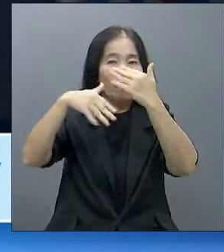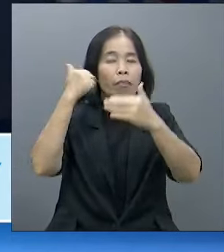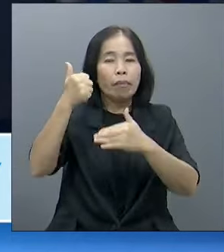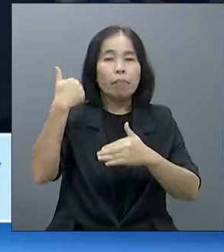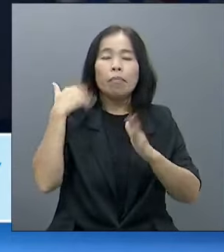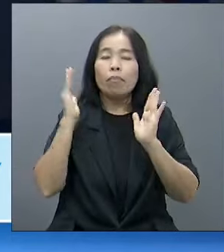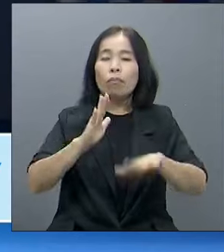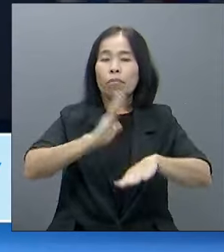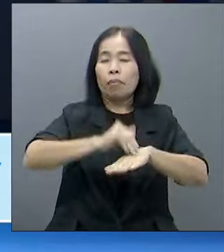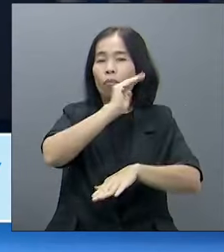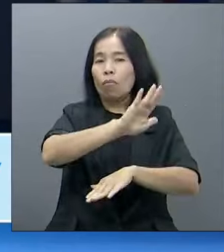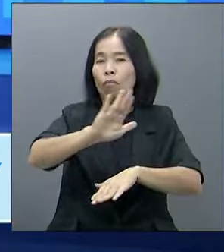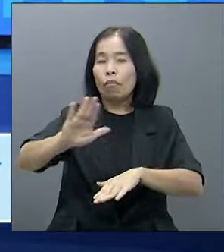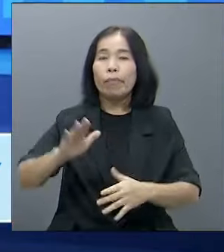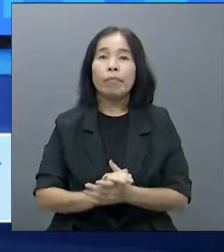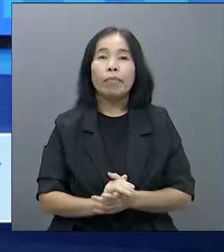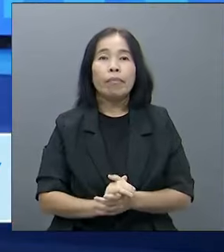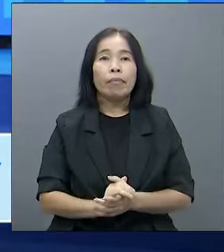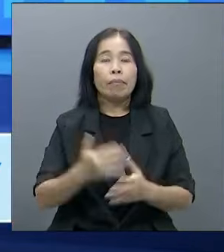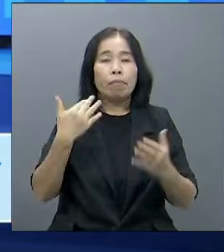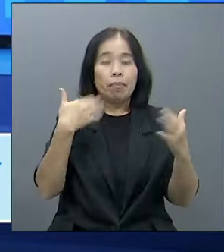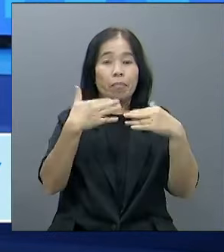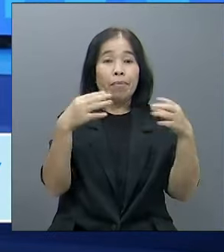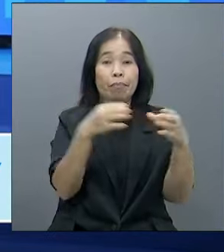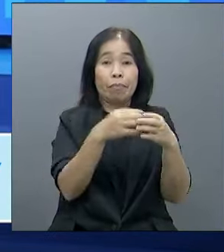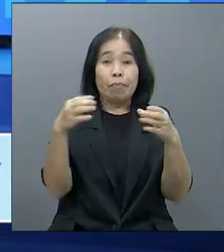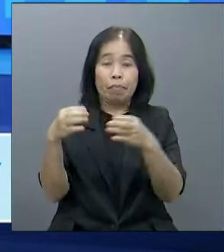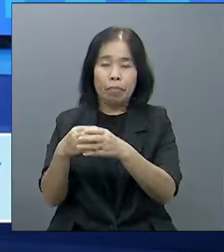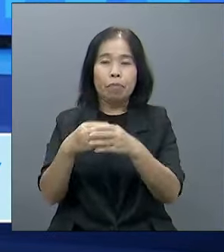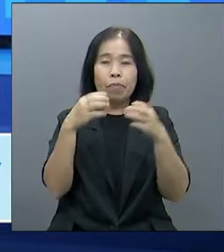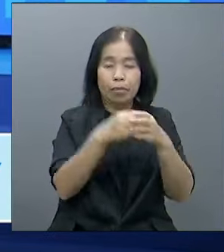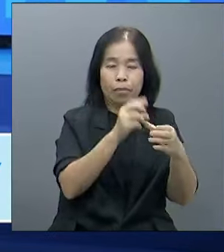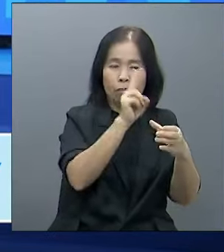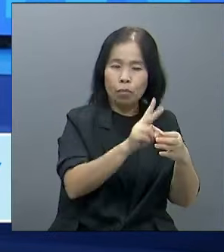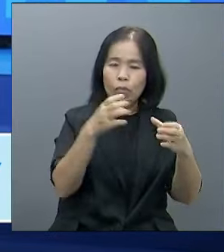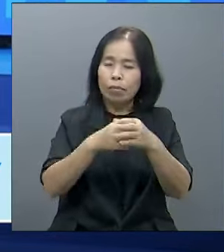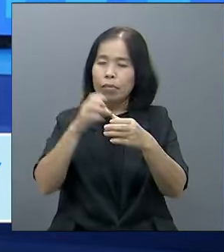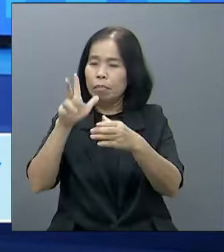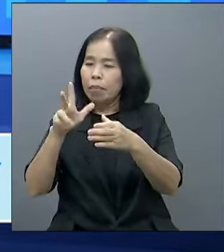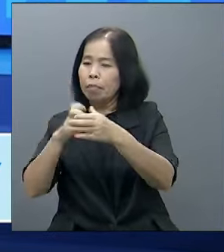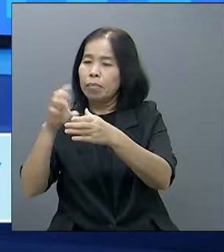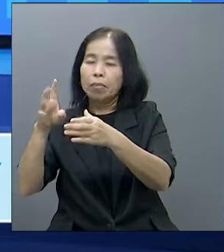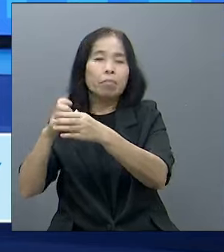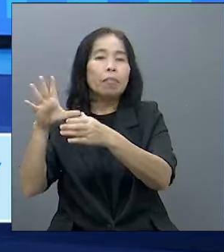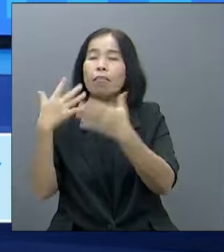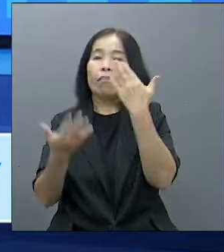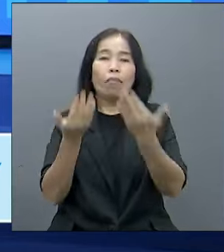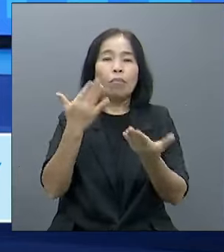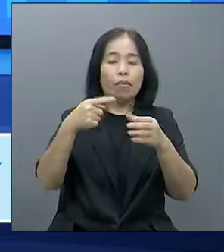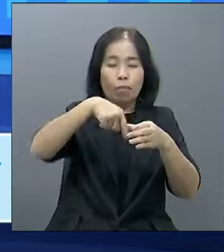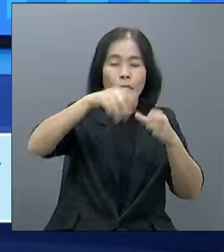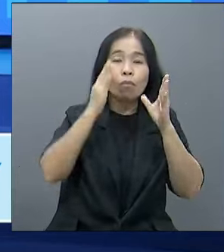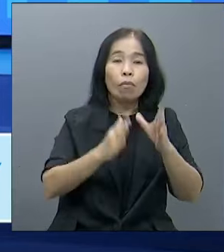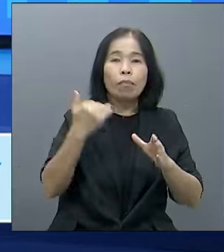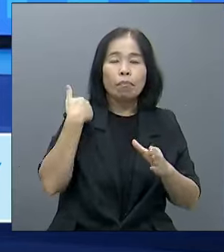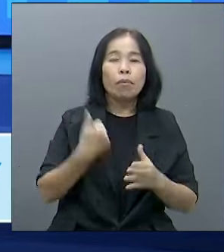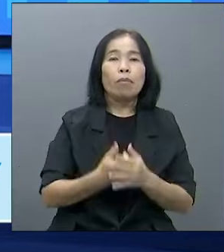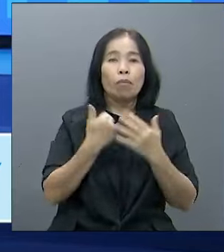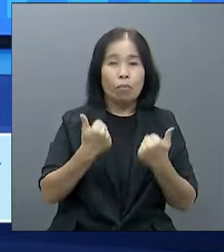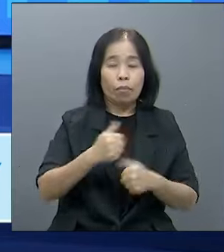องถนัดครับโดยรับสมัครเป็นประเภททีมละ 2-5 คนครับเปิดรับสมัครออนไลน์วันที่3กุมภาพันธ์ถึง9มีนา